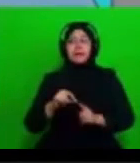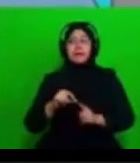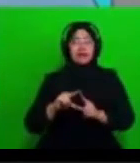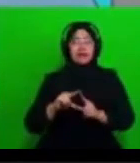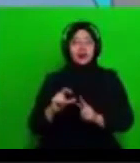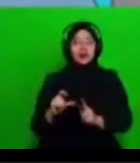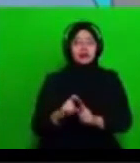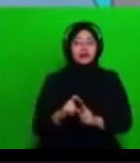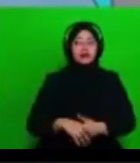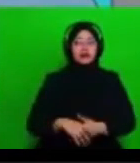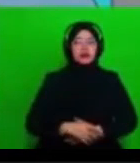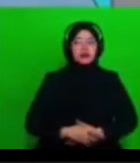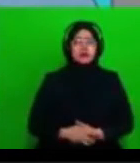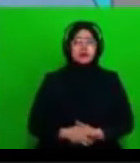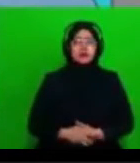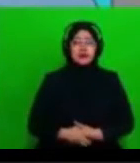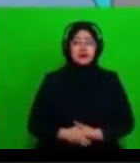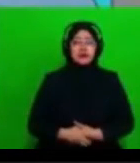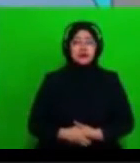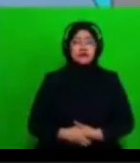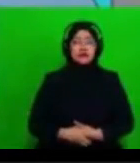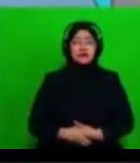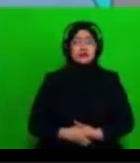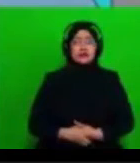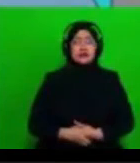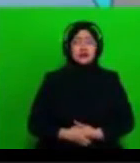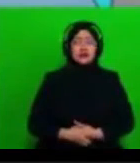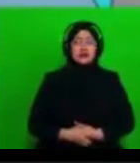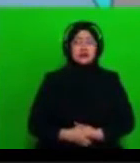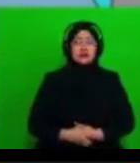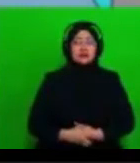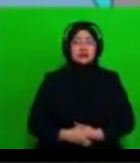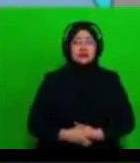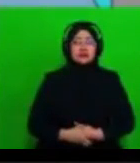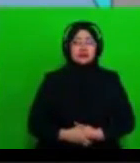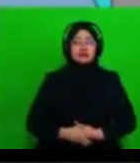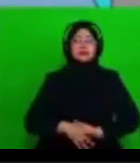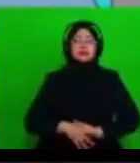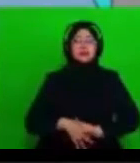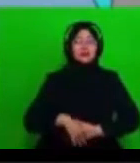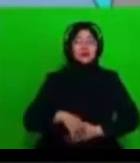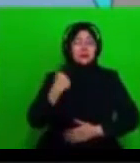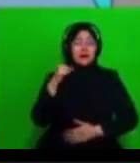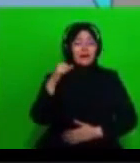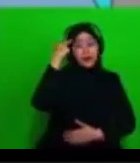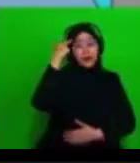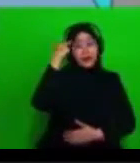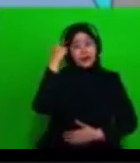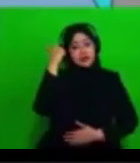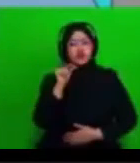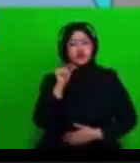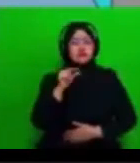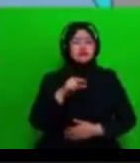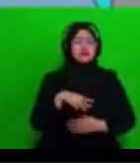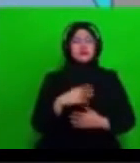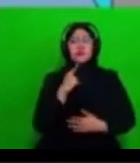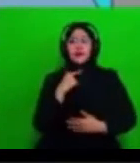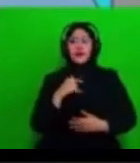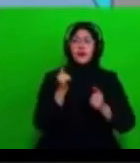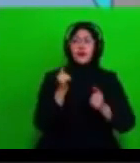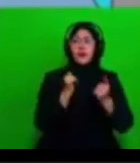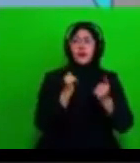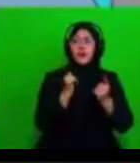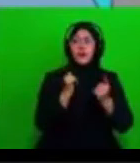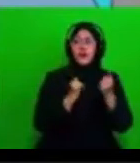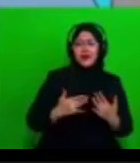merdeka belajar diterjemahkan menjadi merdeka bermain. Apa tujuan merdeka belajar dalam konteks merdeka bermain adalah